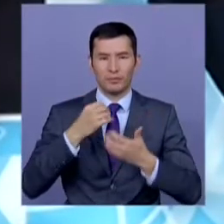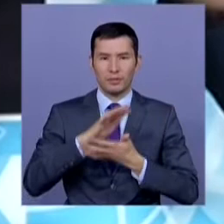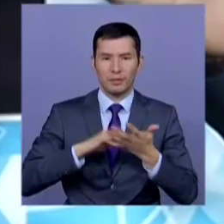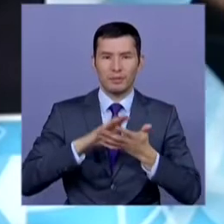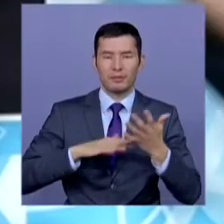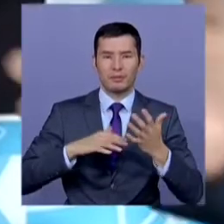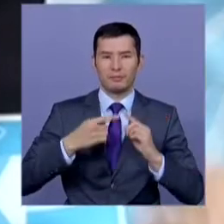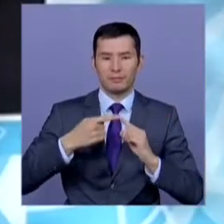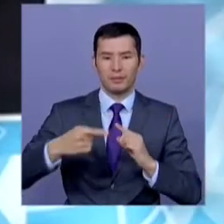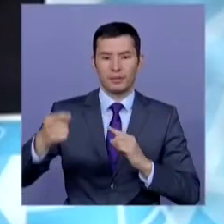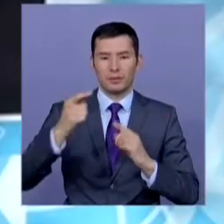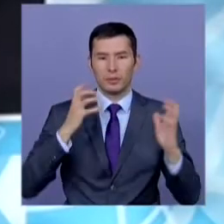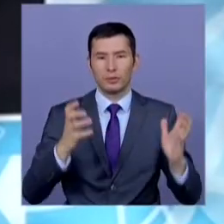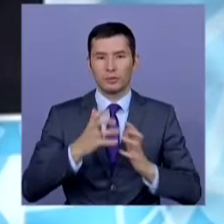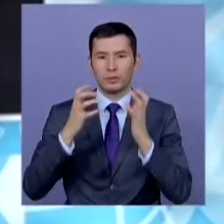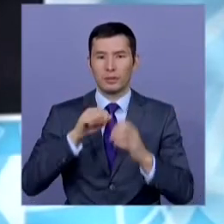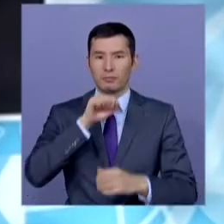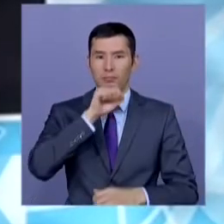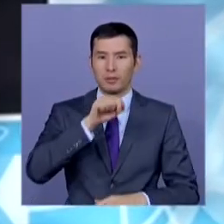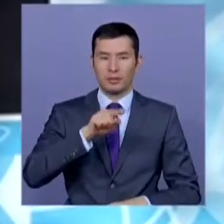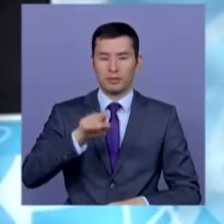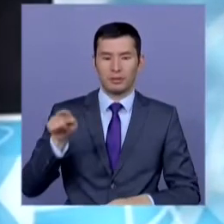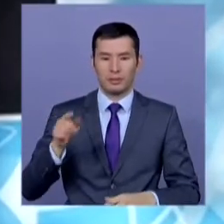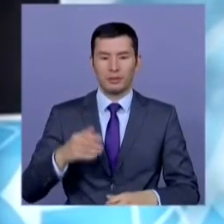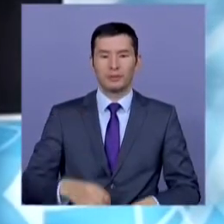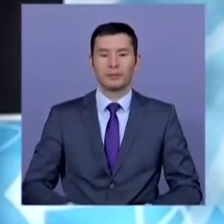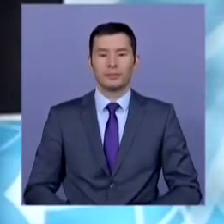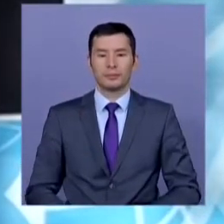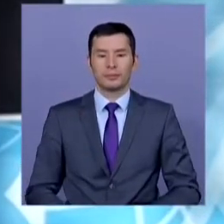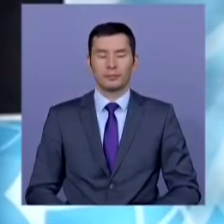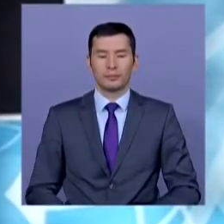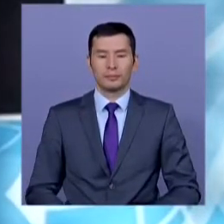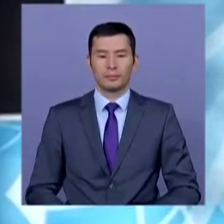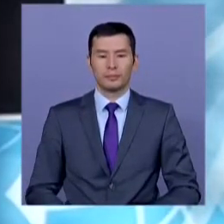империя міне соның не суреті деп соның елесі деп көрсеткен осы Дүкенбай болатын.